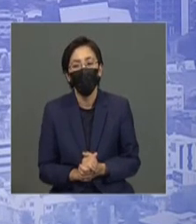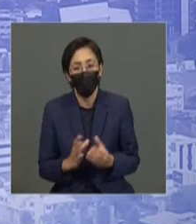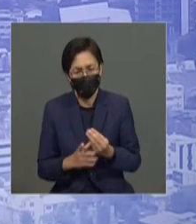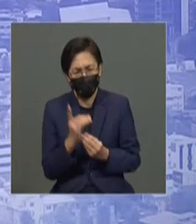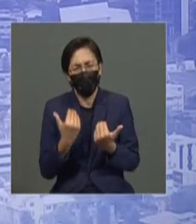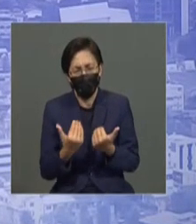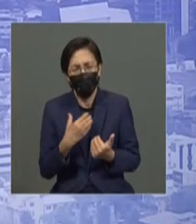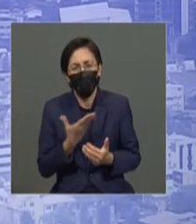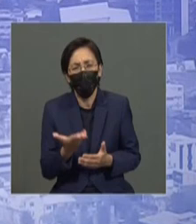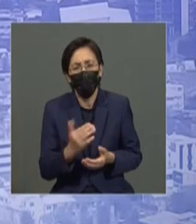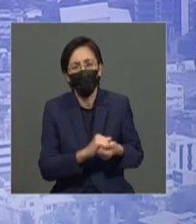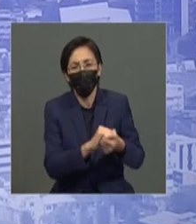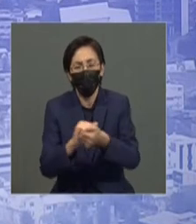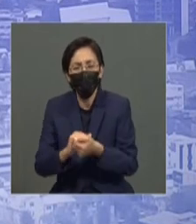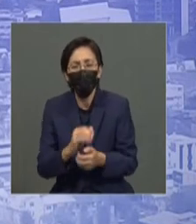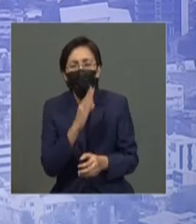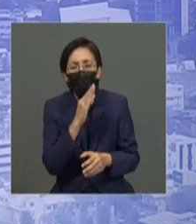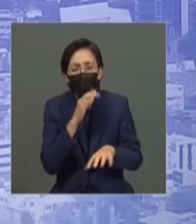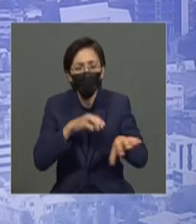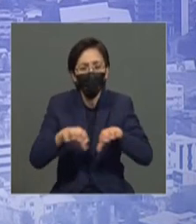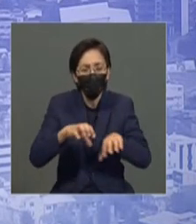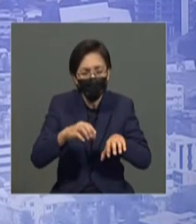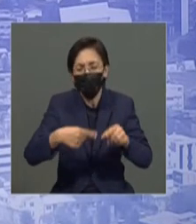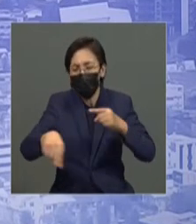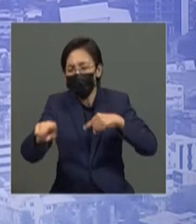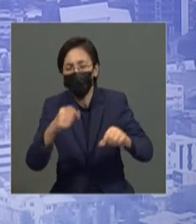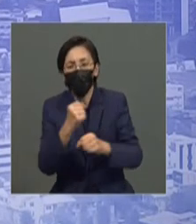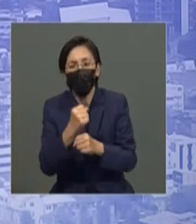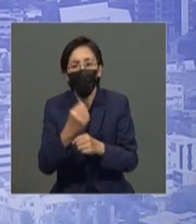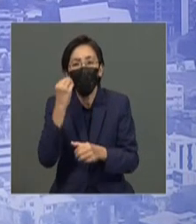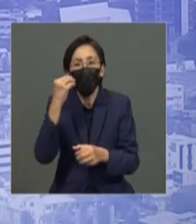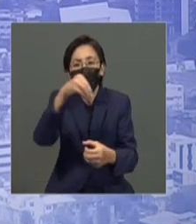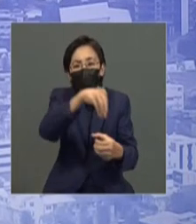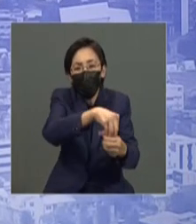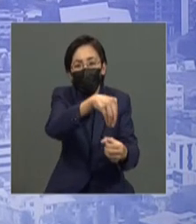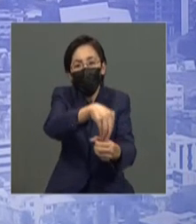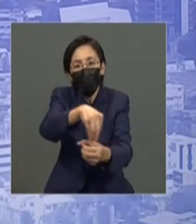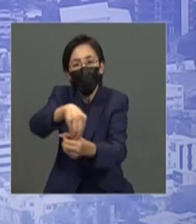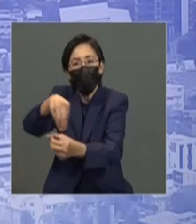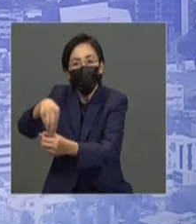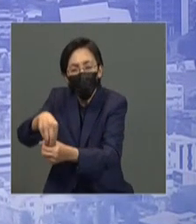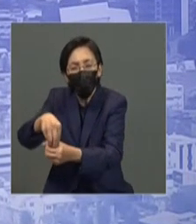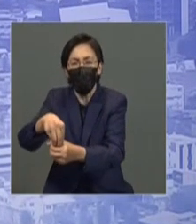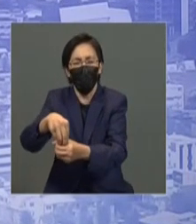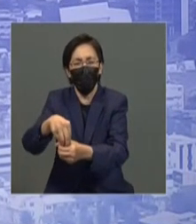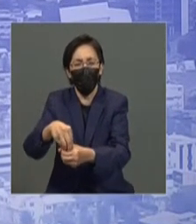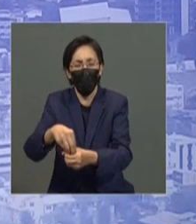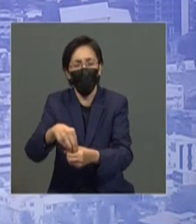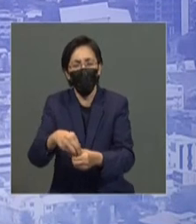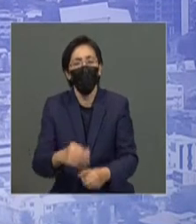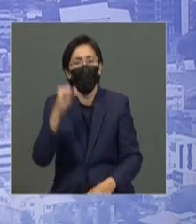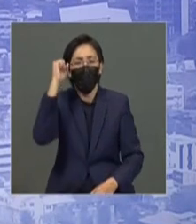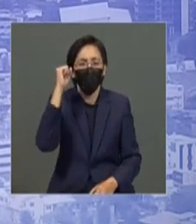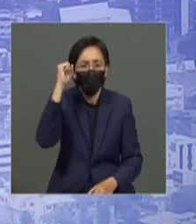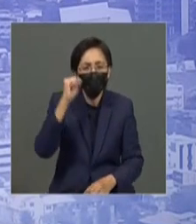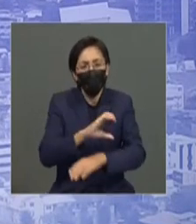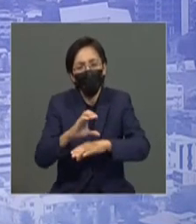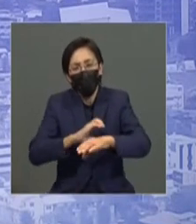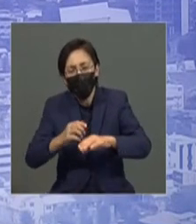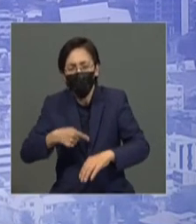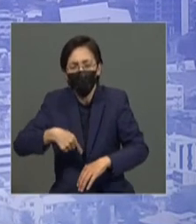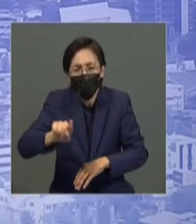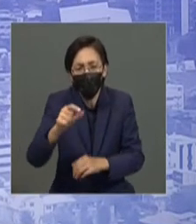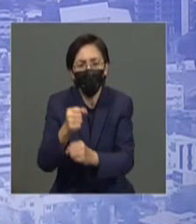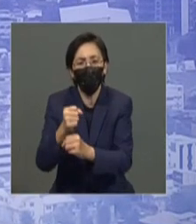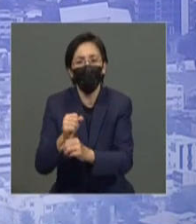ไรก็ตามเป็นงานที่ท่านสามารถจัดสรรให้บุคลากรของท่านอยู่บ้านไม่ต้องเดินทางด้วยรถสาธารณะหรือพย